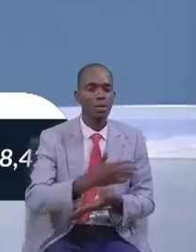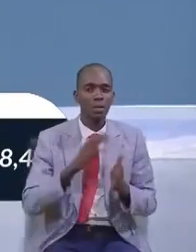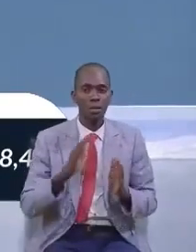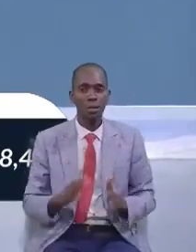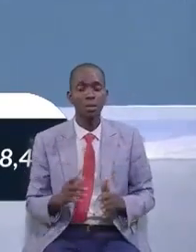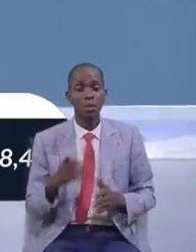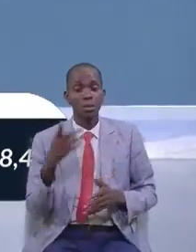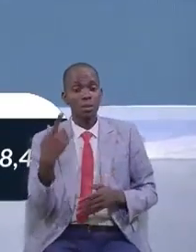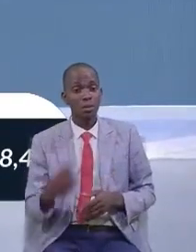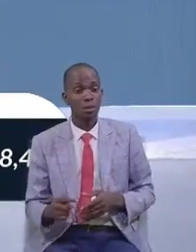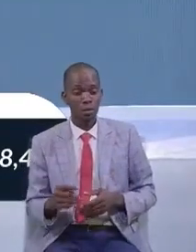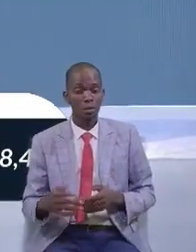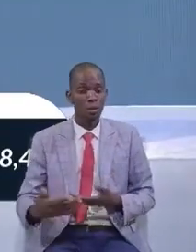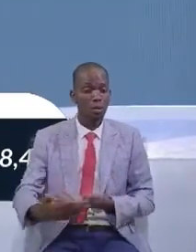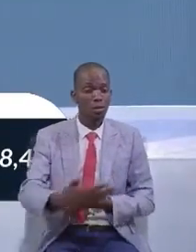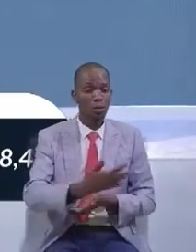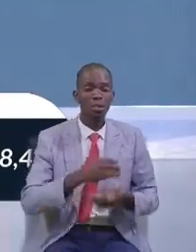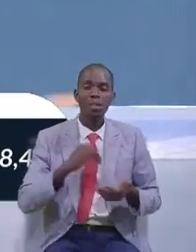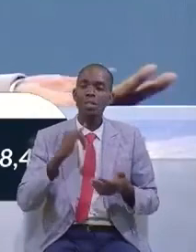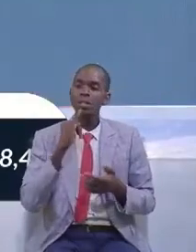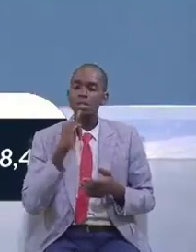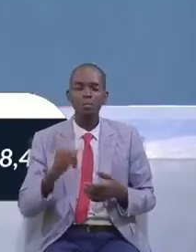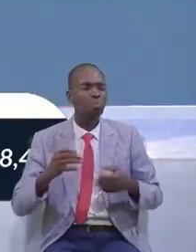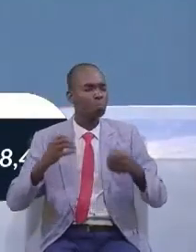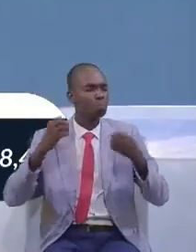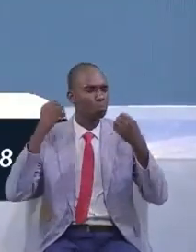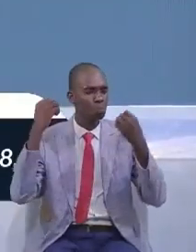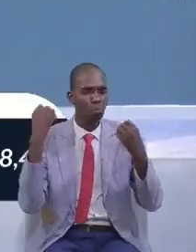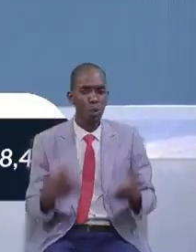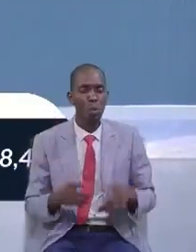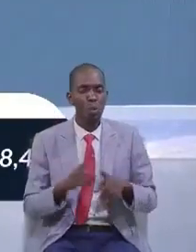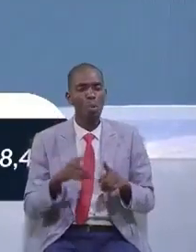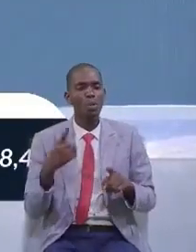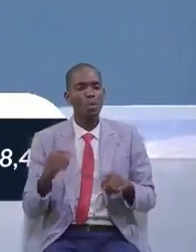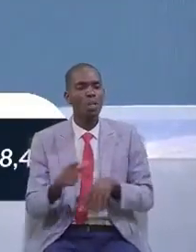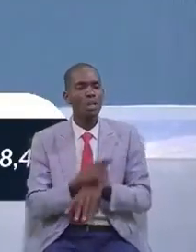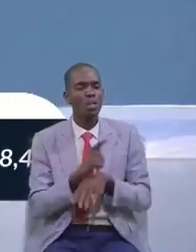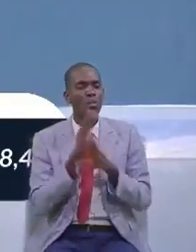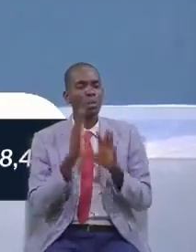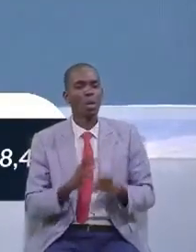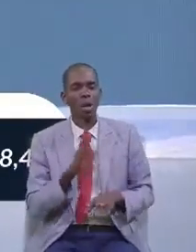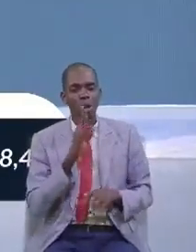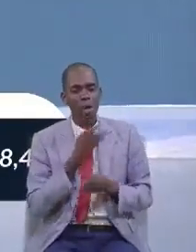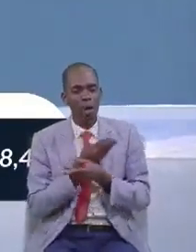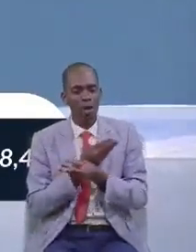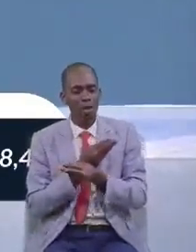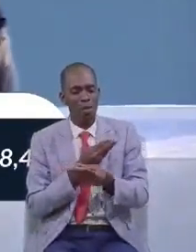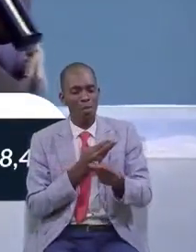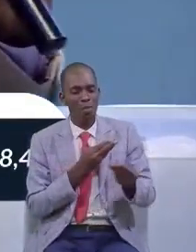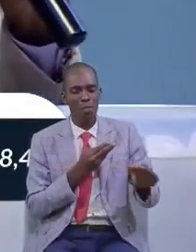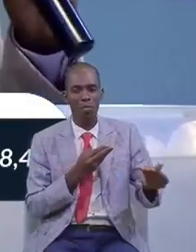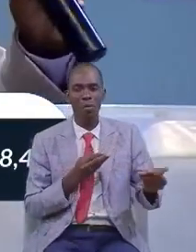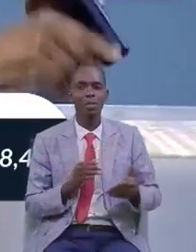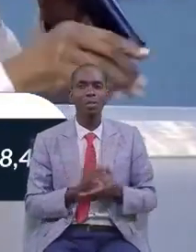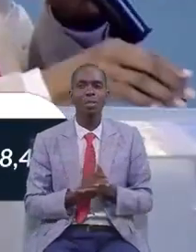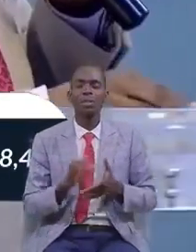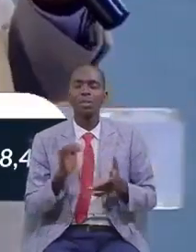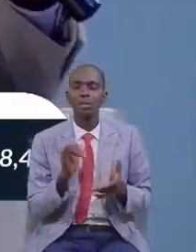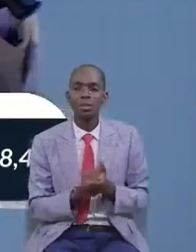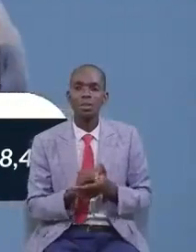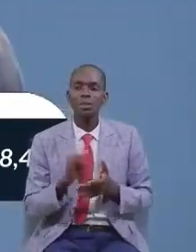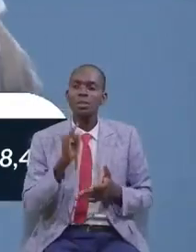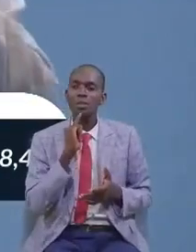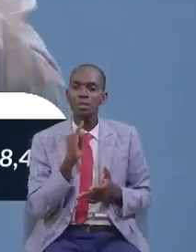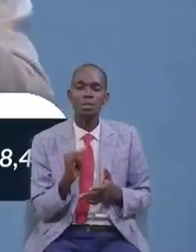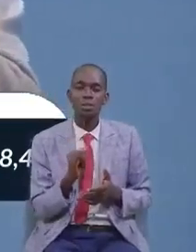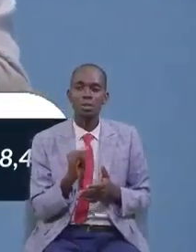is plenteous. కోత విస్తారంగా ఉంది. But the laborers are few. పని వారు కొద్దిగా ఉన్నారు. Look at all the states of your